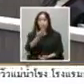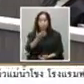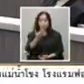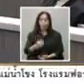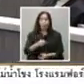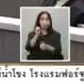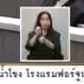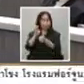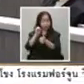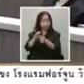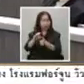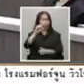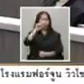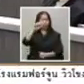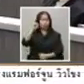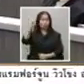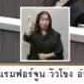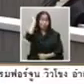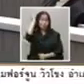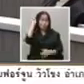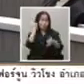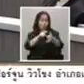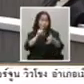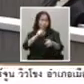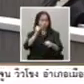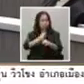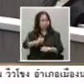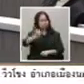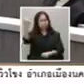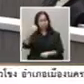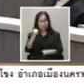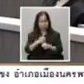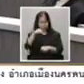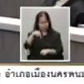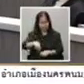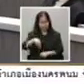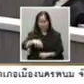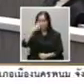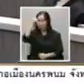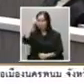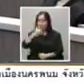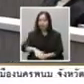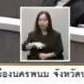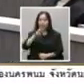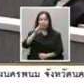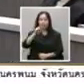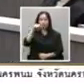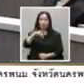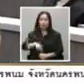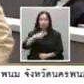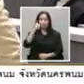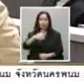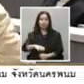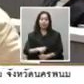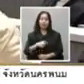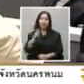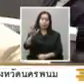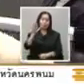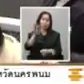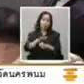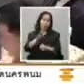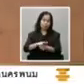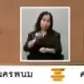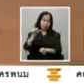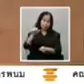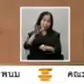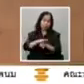าย ขอบคุณคร ับ ประพฤติตัวอย่างนี้ที่อื่นอย่ามาประพฤติตัวที่นี่ในสภาผู้แทนราษฎร ครับพอแล้วครับท่านเจรครับ